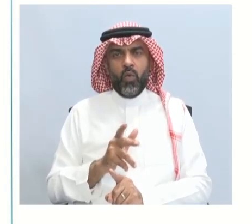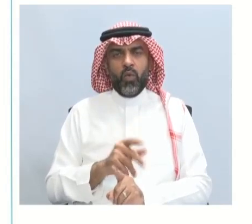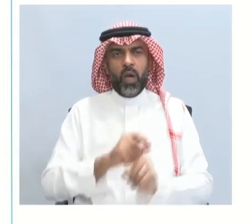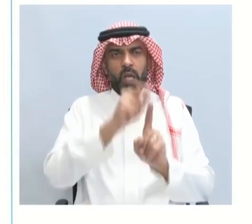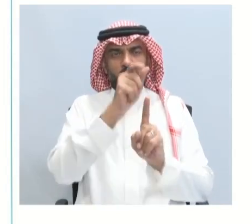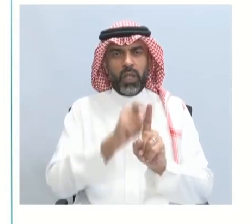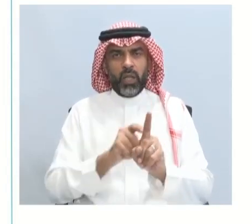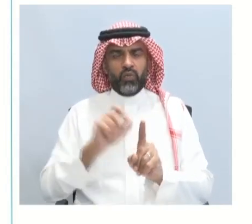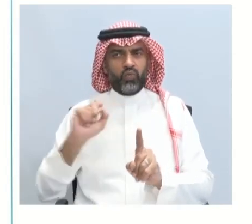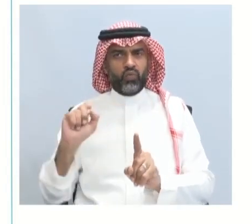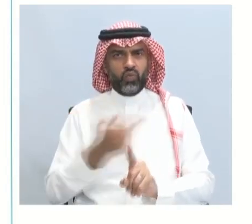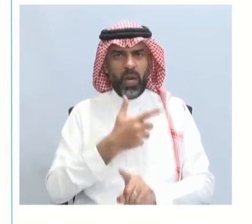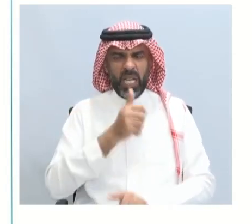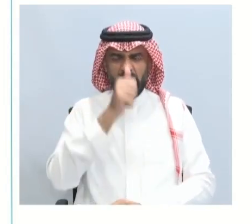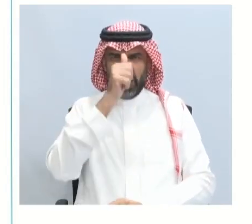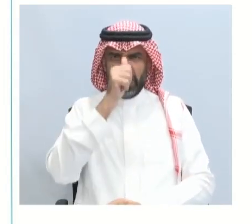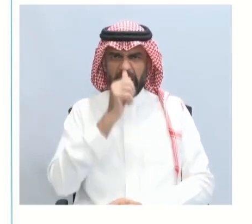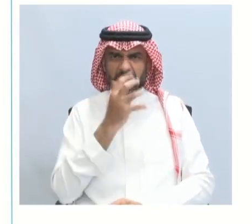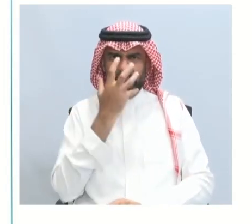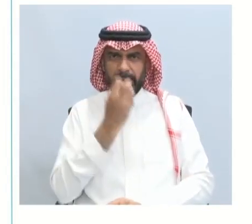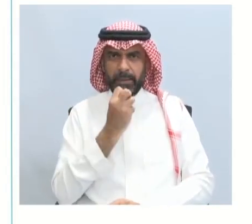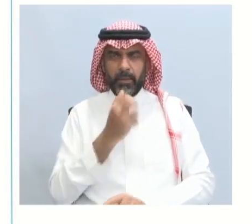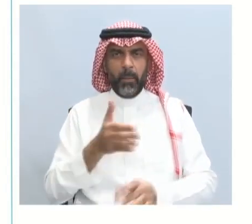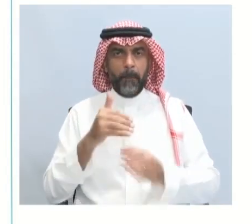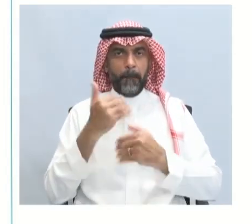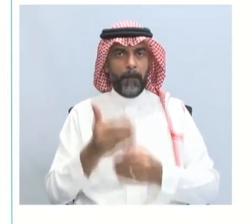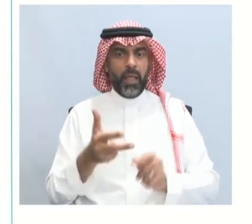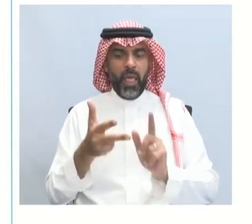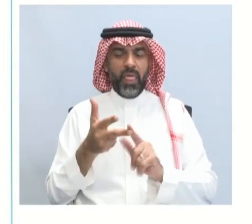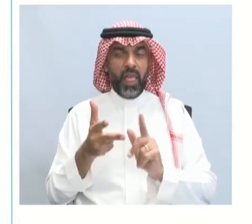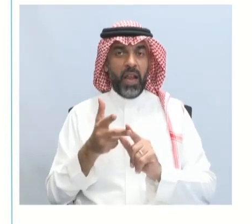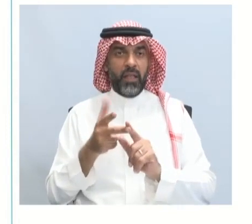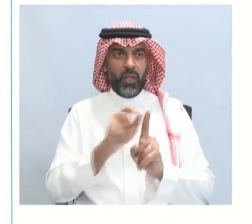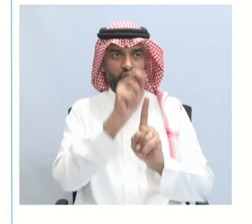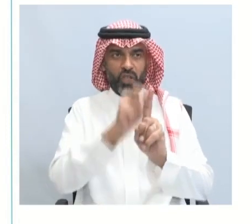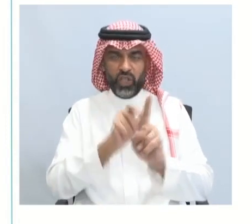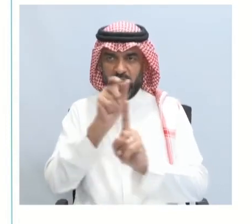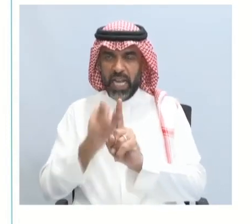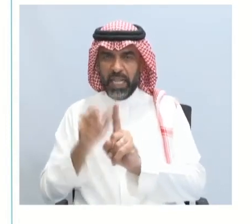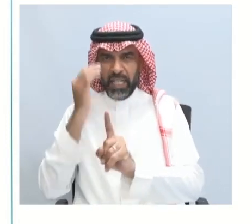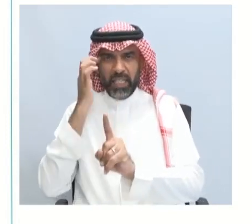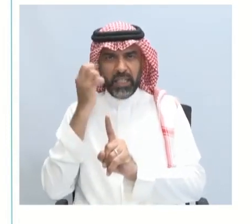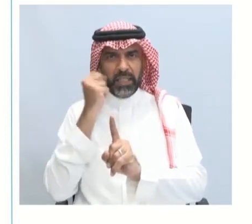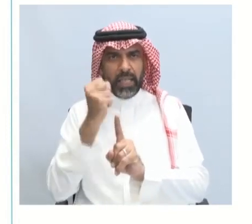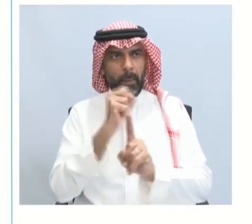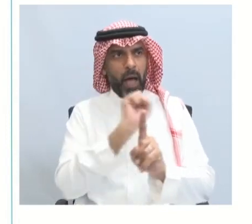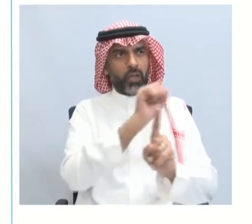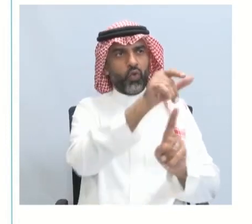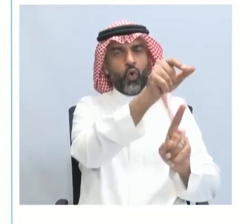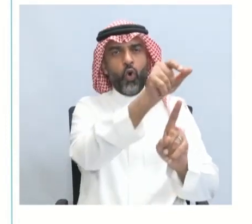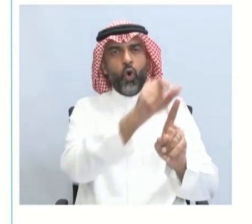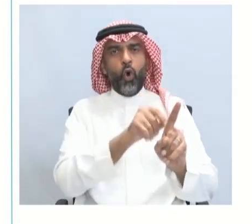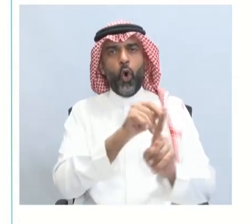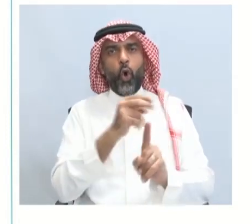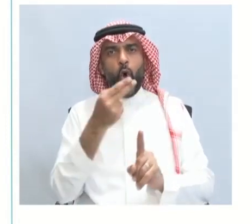الانفعال بعد ذلك تحدثنا عن الشخصيات الصعبه من العملاء ذكرنا العميل مختلف بالتعامل معه مقارنه